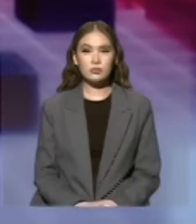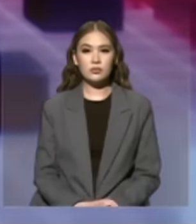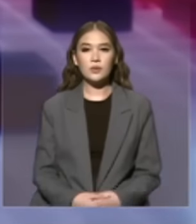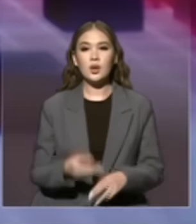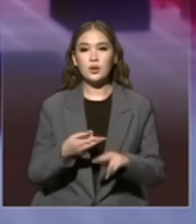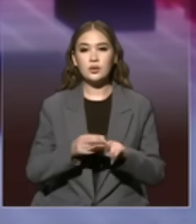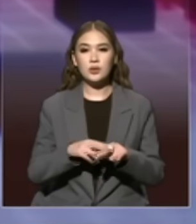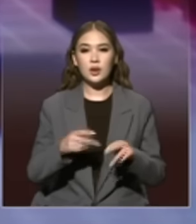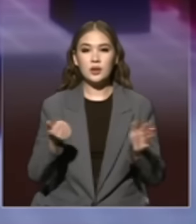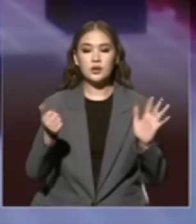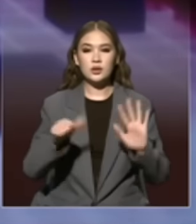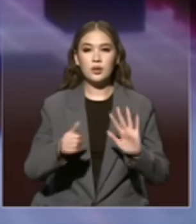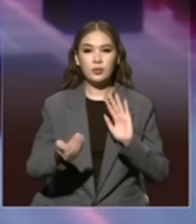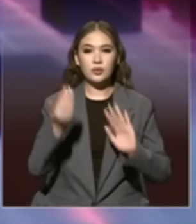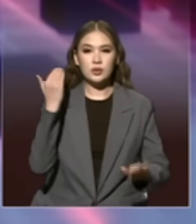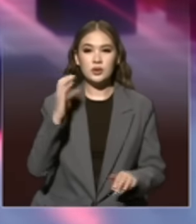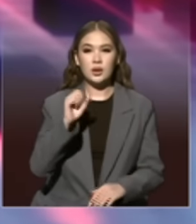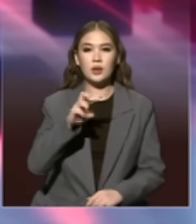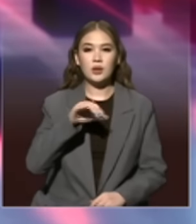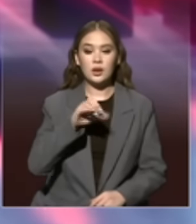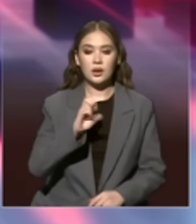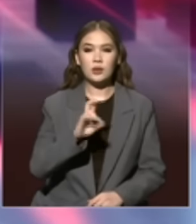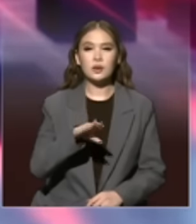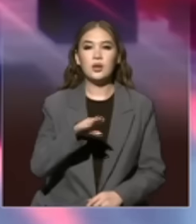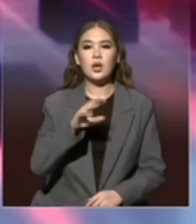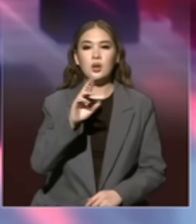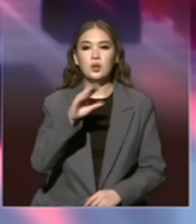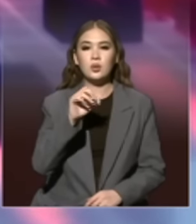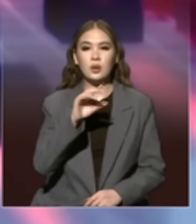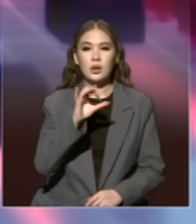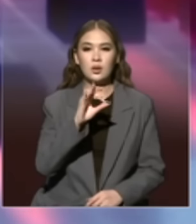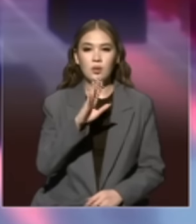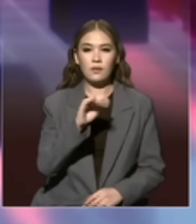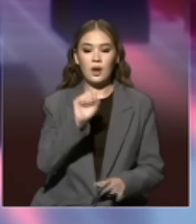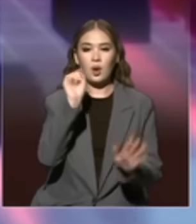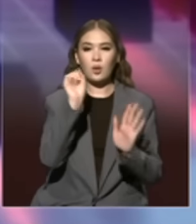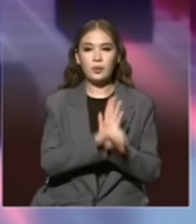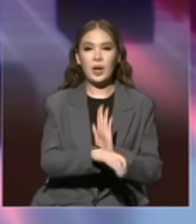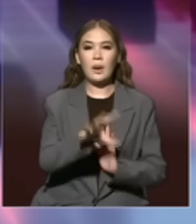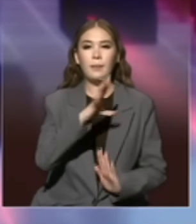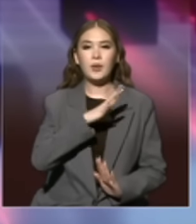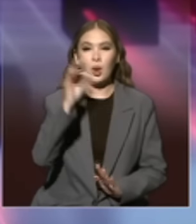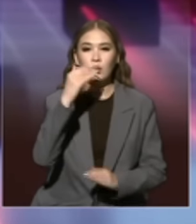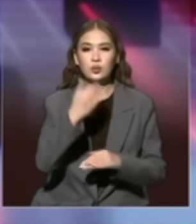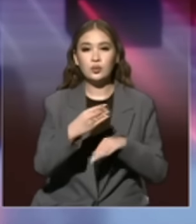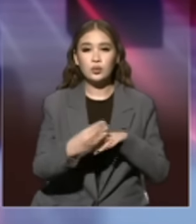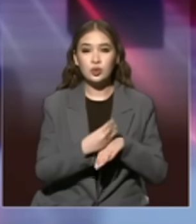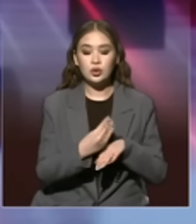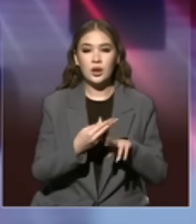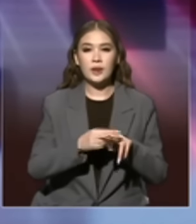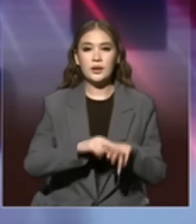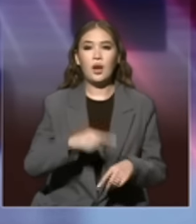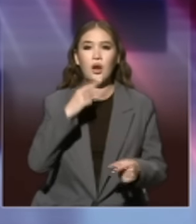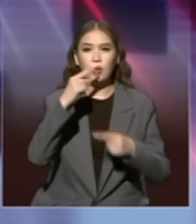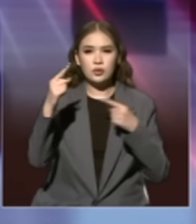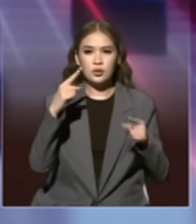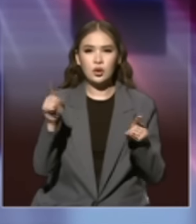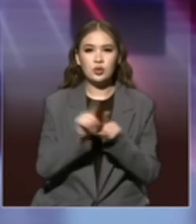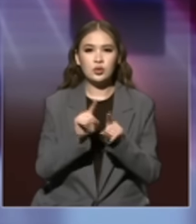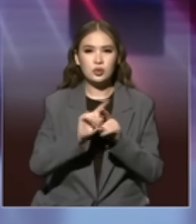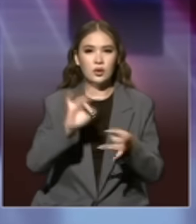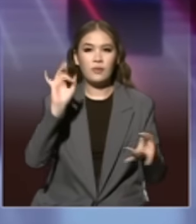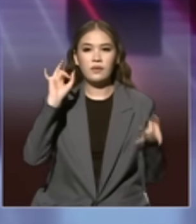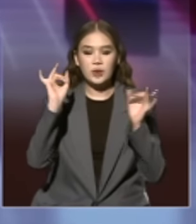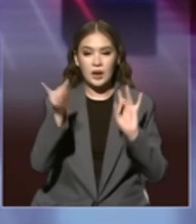Осыдан жарты жыл бұрын Салтанат Түкенованы өлтіріп деп айыпталған Қуандық Бишімбаевтың ісіне нүкте қойылды. Қазақстан ғана емес, алыс жақын шетелдерде үлкен